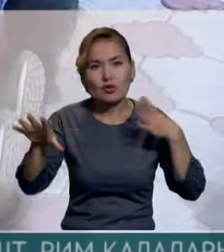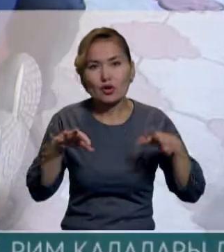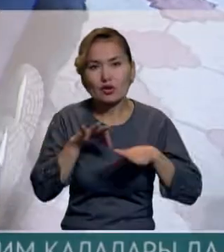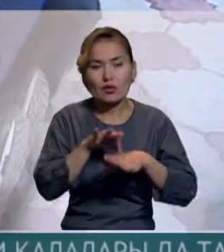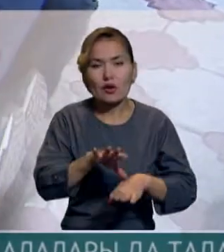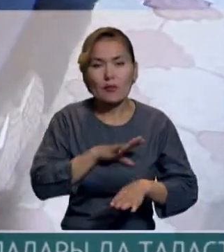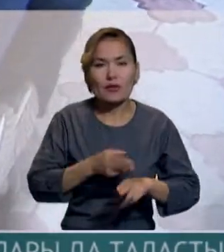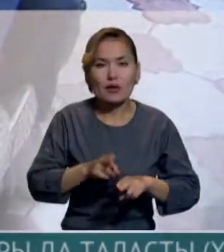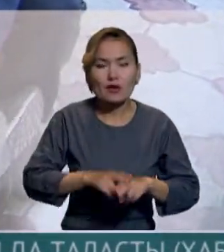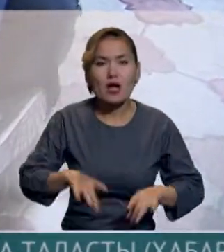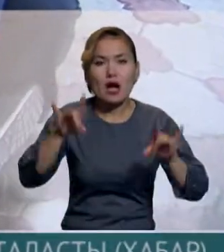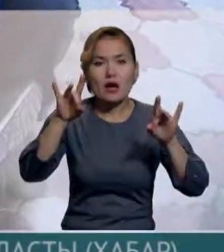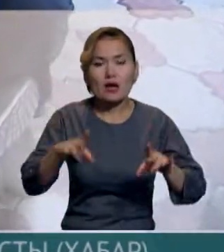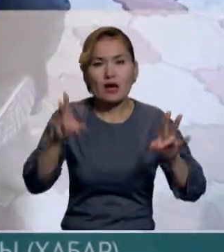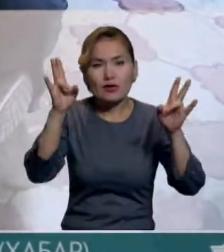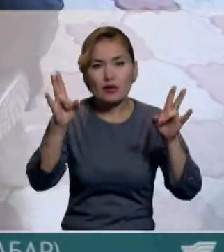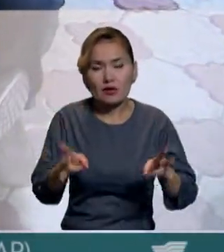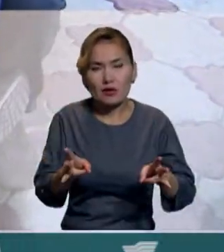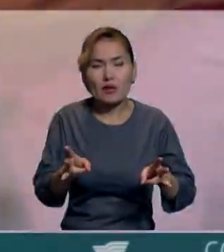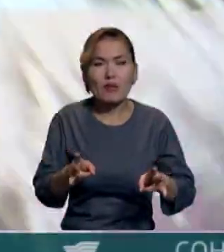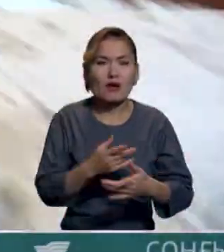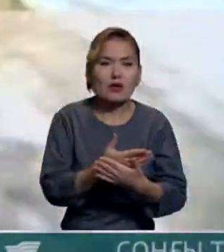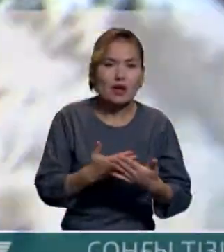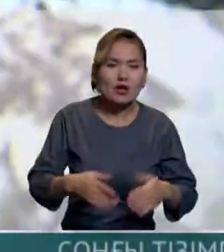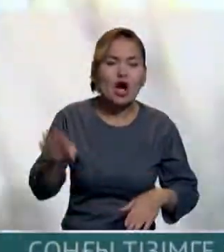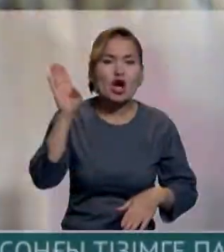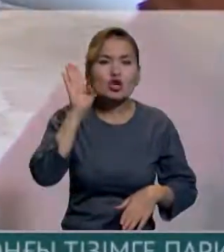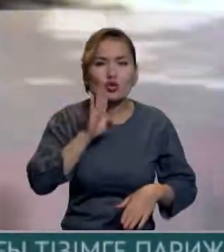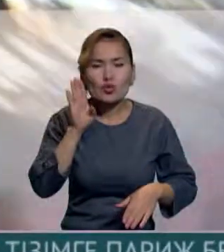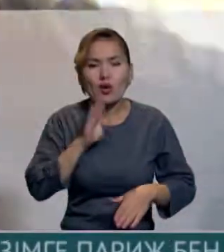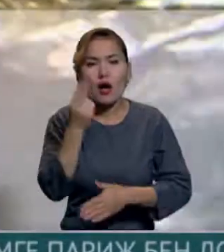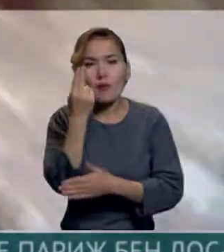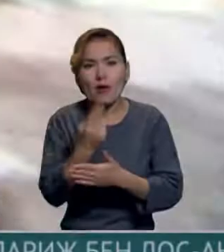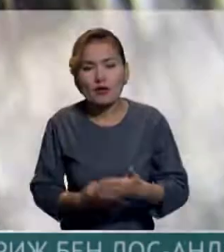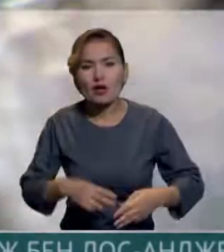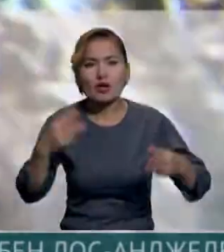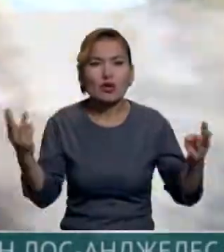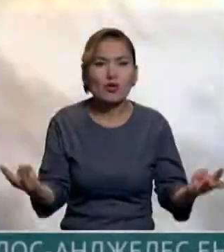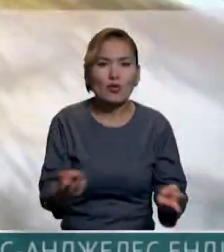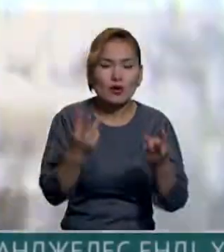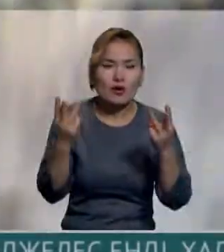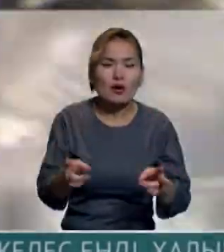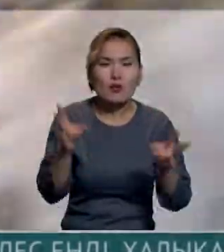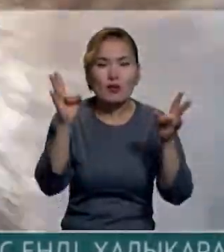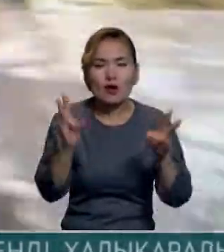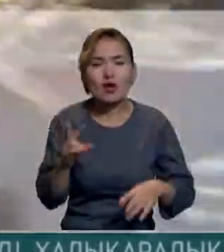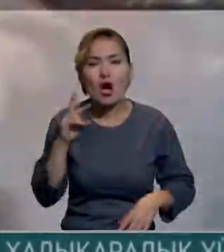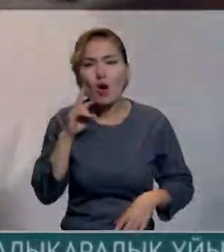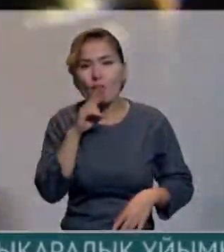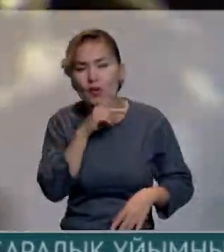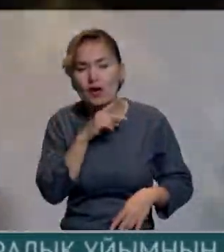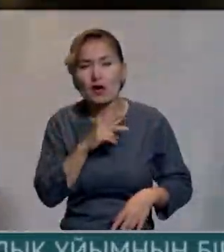Жалпы кенет апаттың санатына әртүрлі жағдайлар жатады. Суға бату, күйіп қалу немесе улану секілді оқиғалар